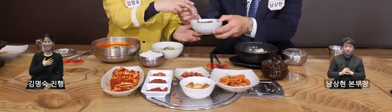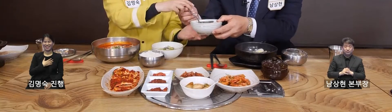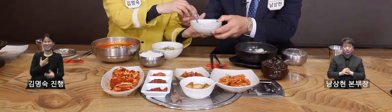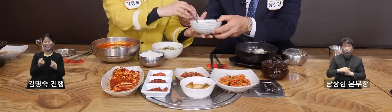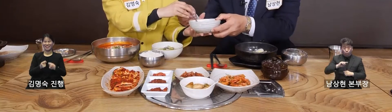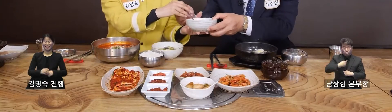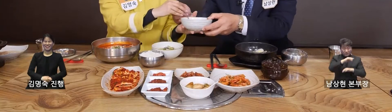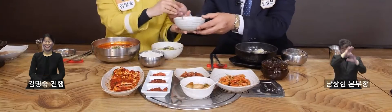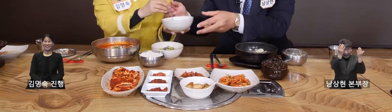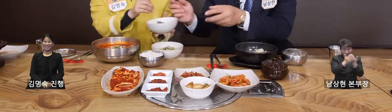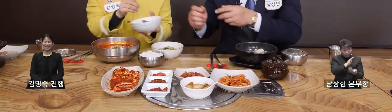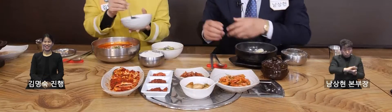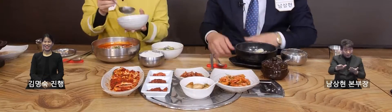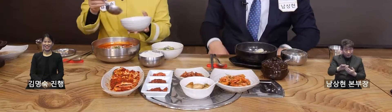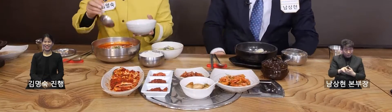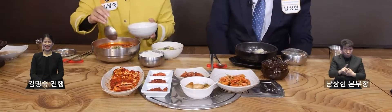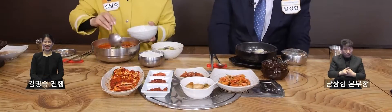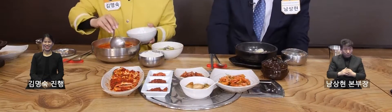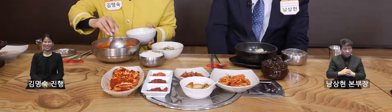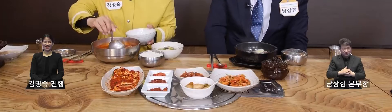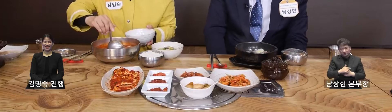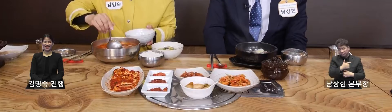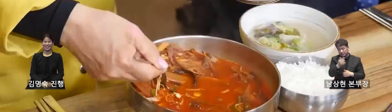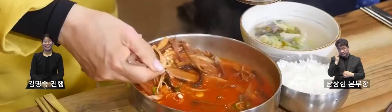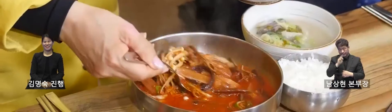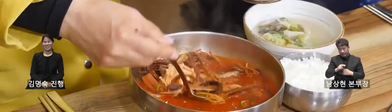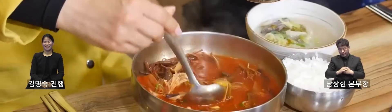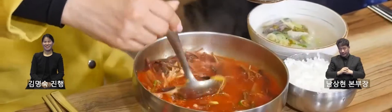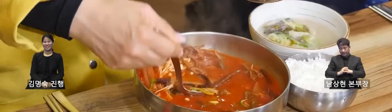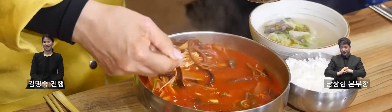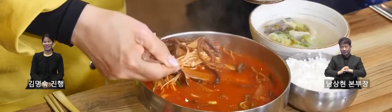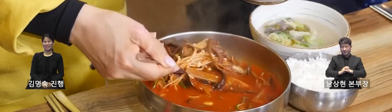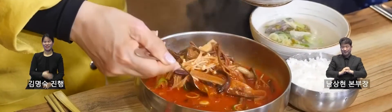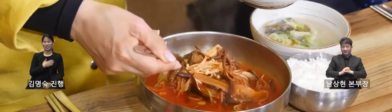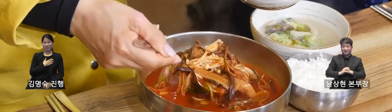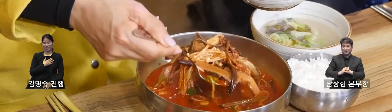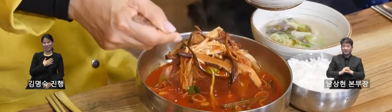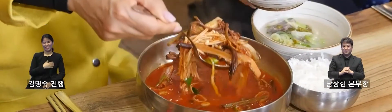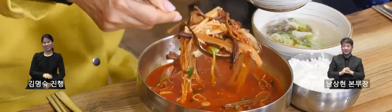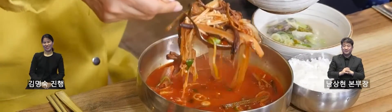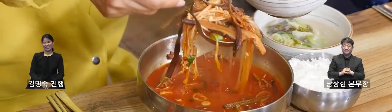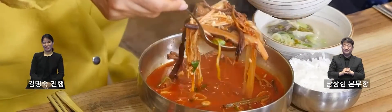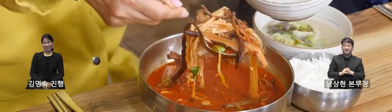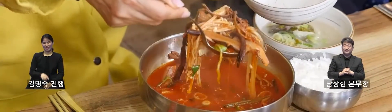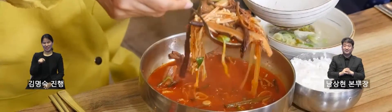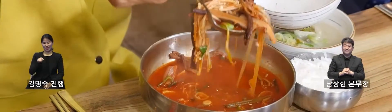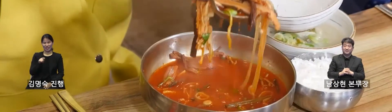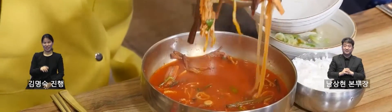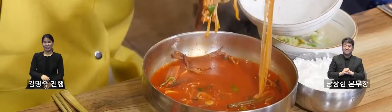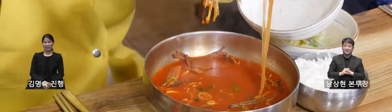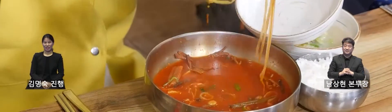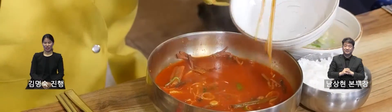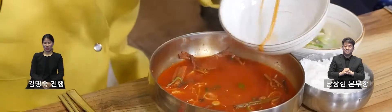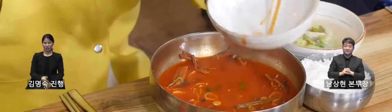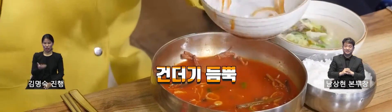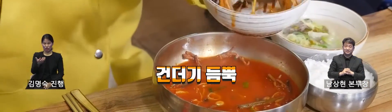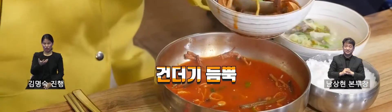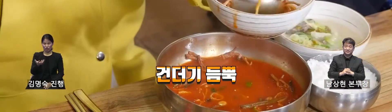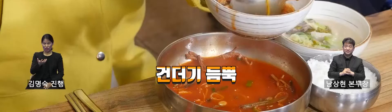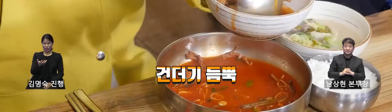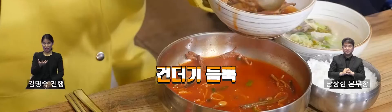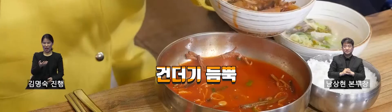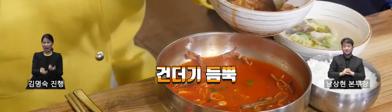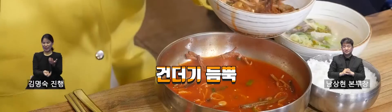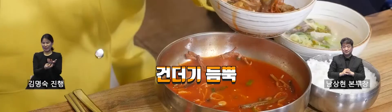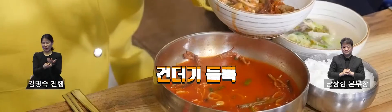그냥 혼자 다 드시려고? 아, 너무하시네. 저는 네. 이런 국이나 탕 같은